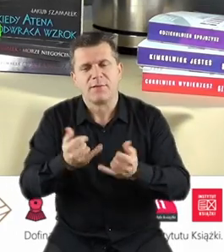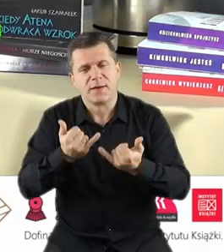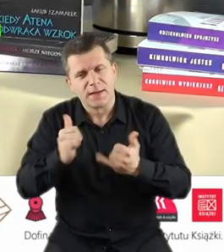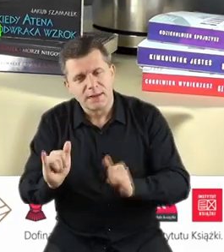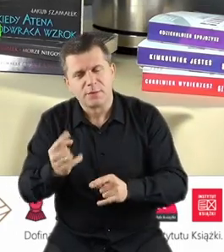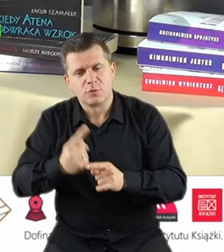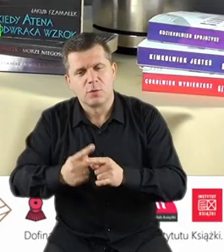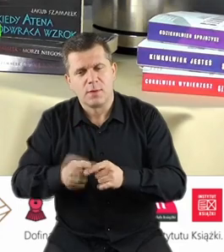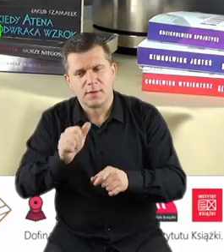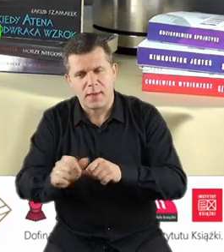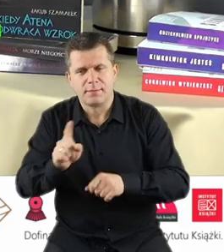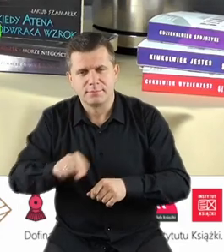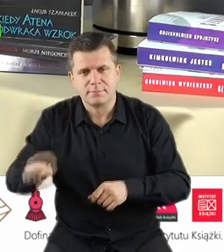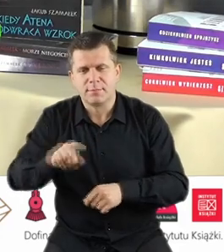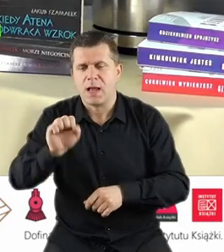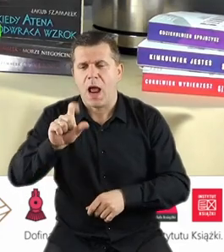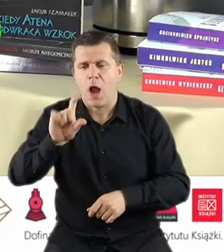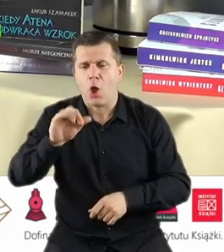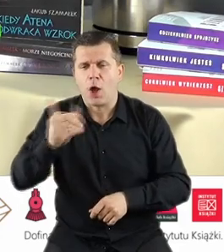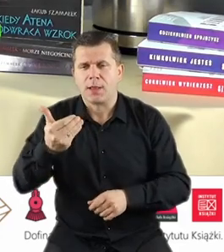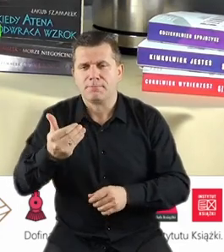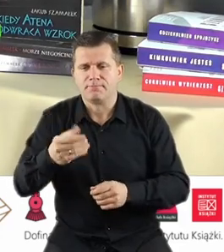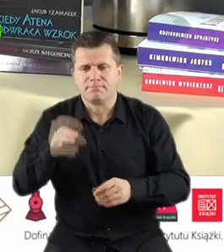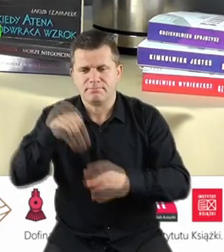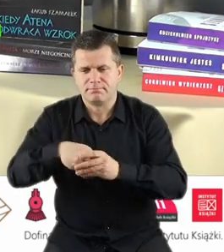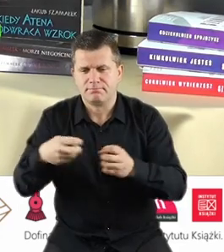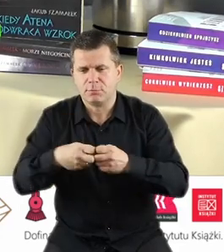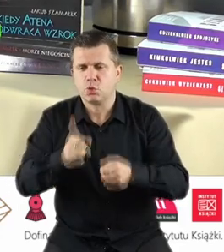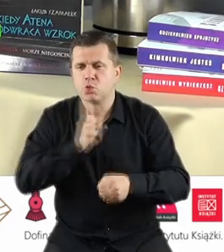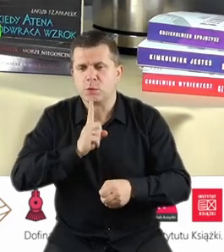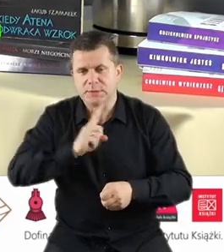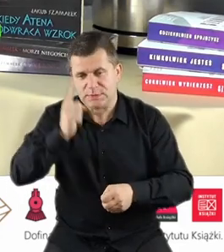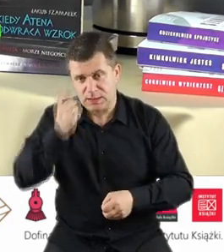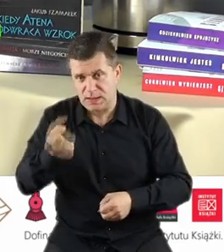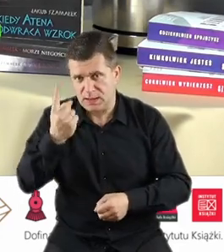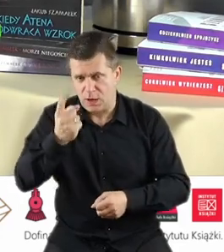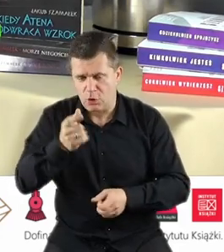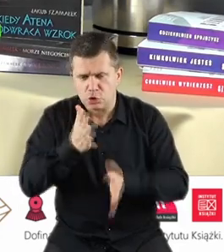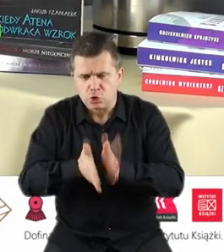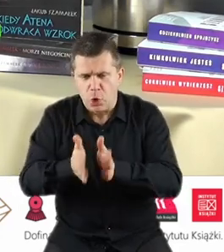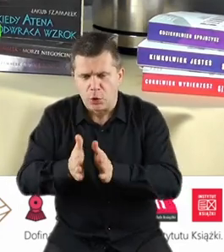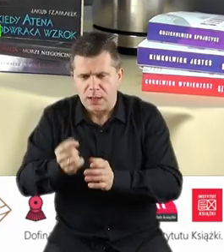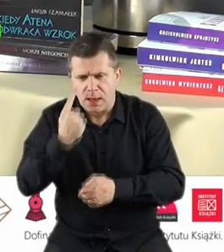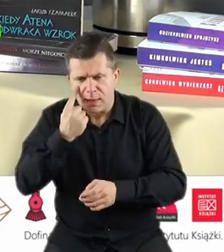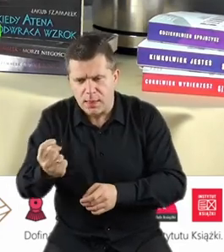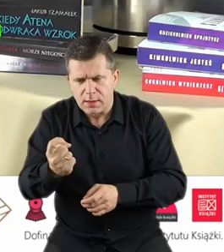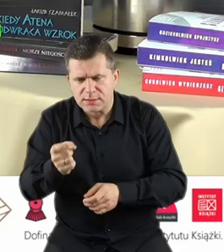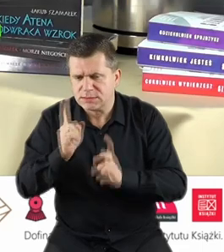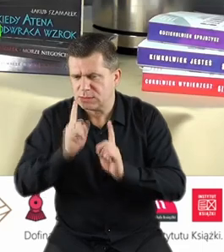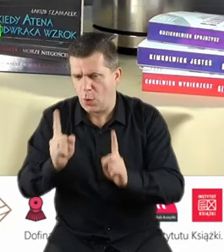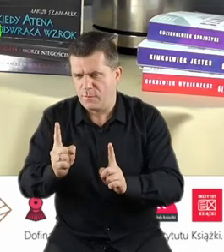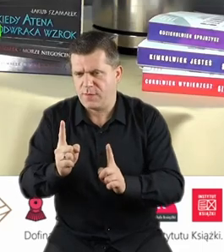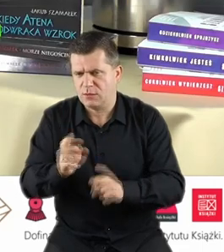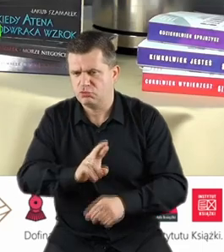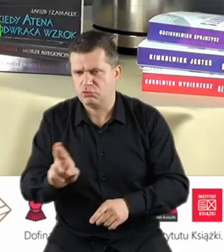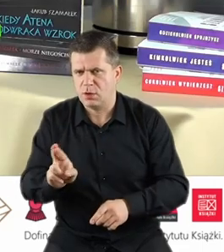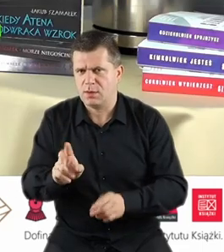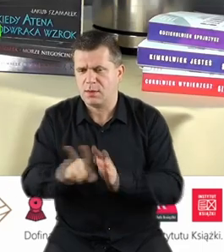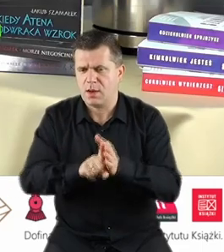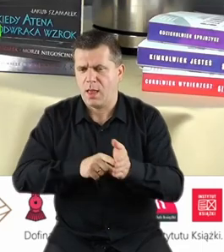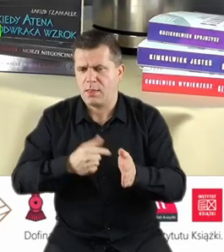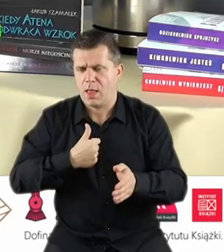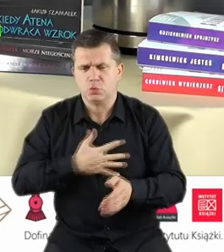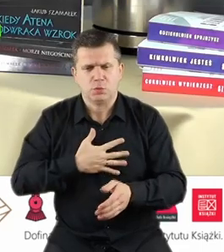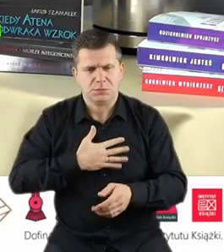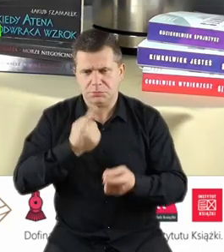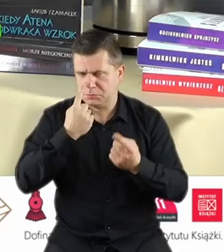umykają, a właśnie algorytmy oparte na sztucznej inteligencji, które sortują te dane, zauważają pewne rzeczy, które są dla nas nie do zauważenia